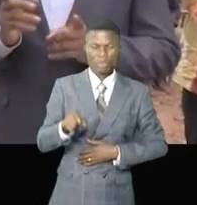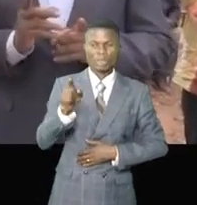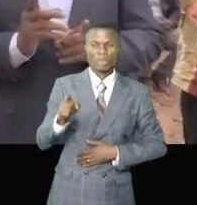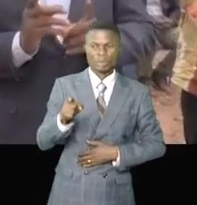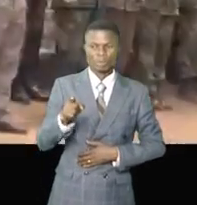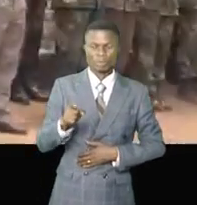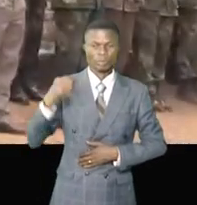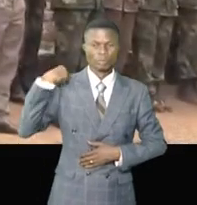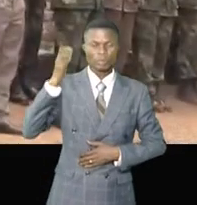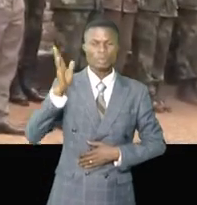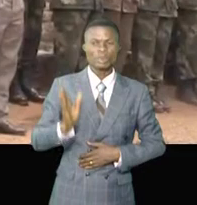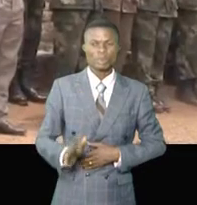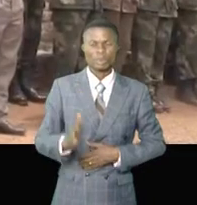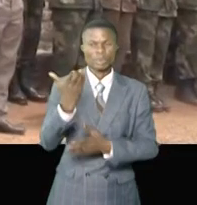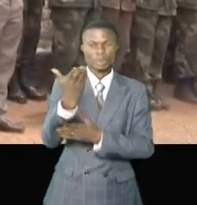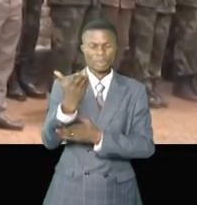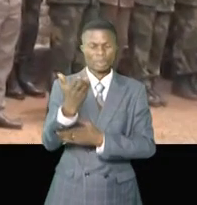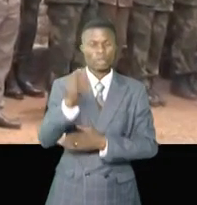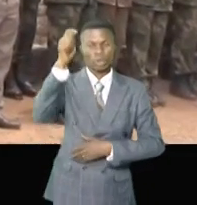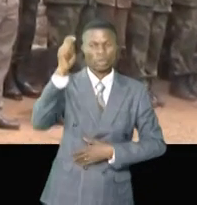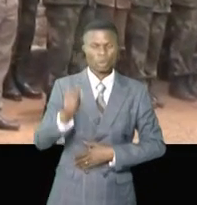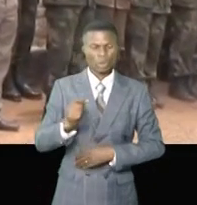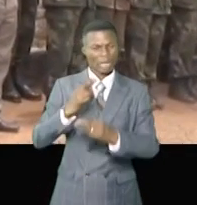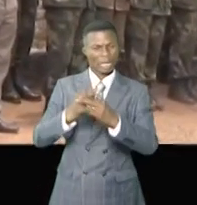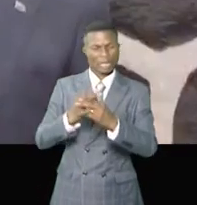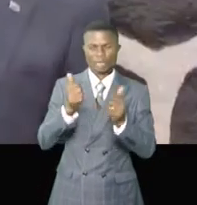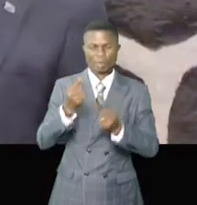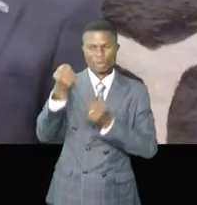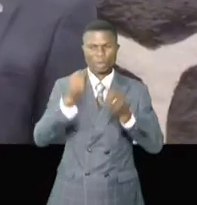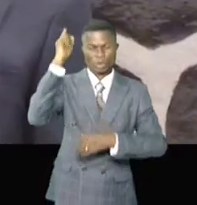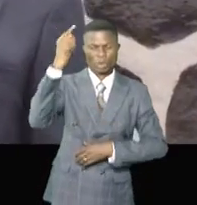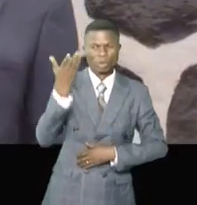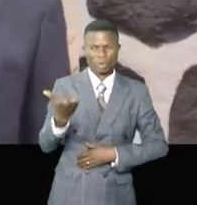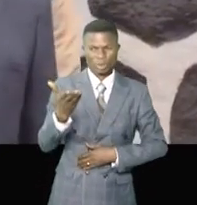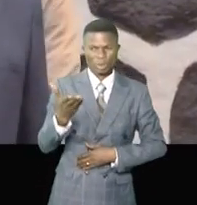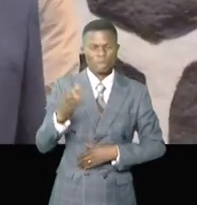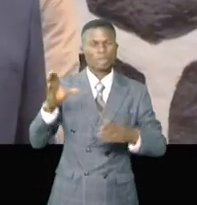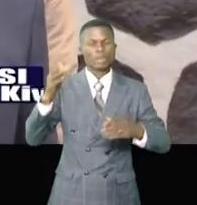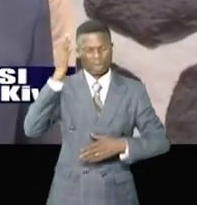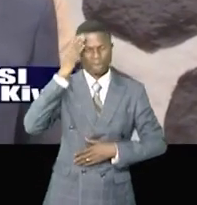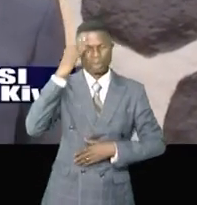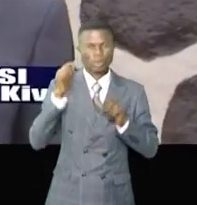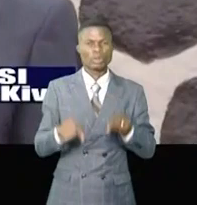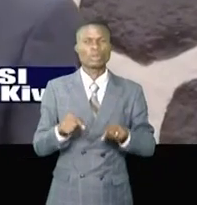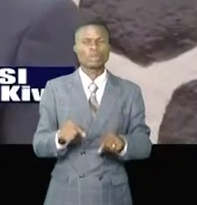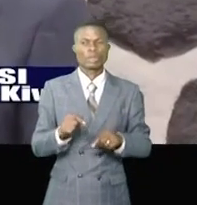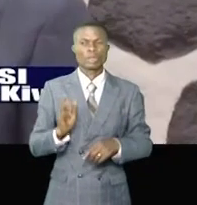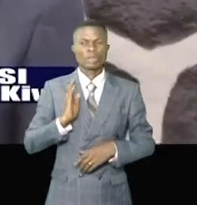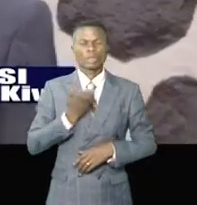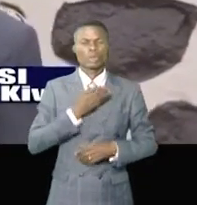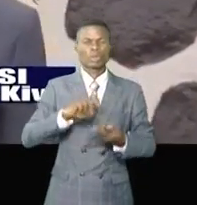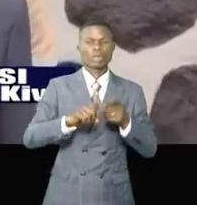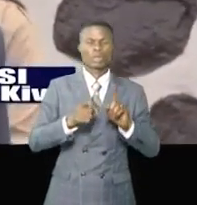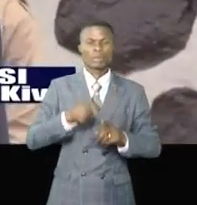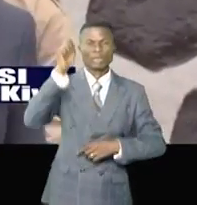Théo Ngwabi Djekassi, demande aux bénéficiaires d'en faire bon usage. Je connais aujourd'hui comment notre armée,